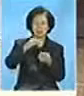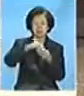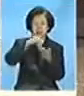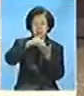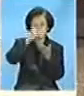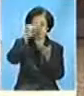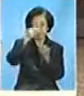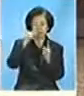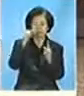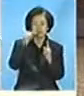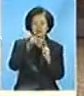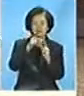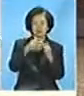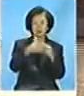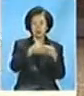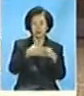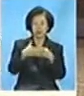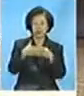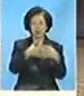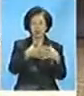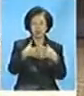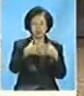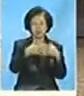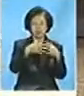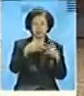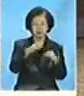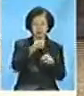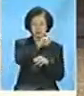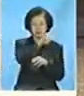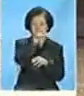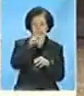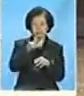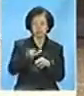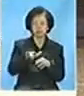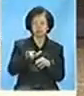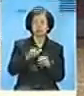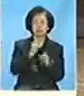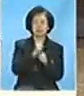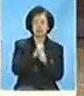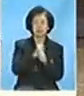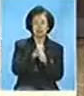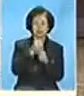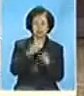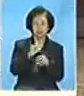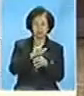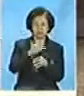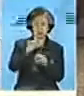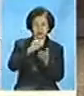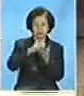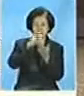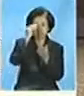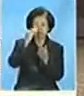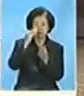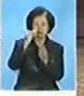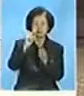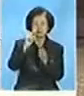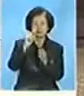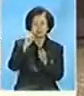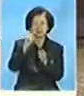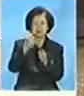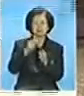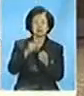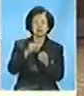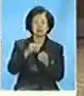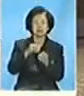าผมกลับมาทำงานแล้วผมก็ไปเรียนต่อในวิชารัฐศาสตร์ที่มหาวิทยาลัยรามคำแหง